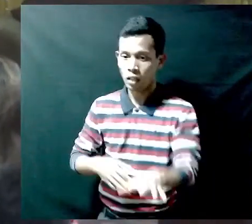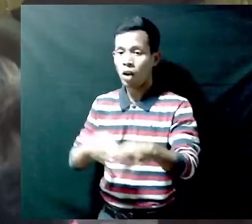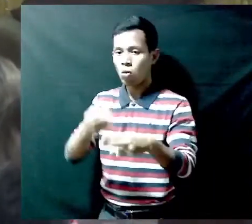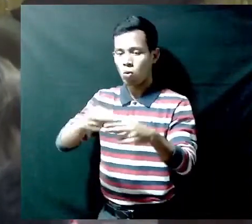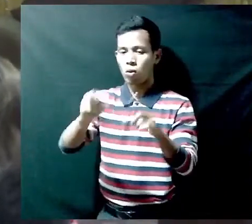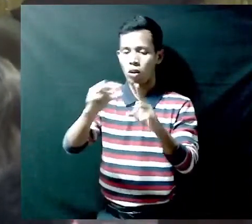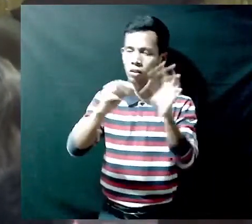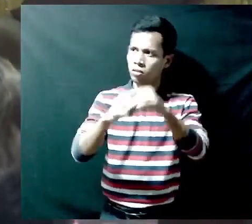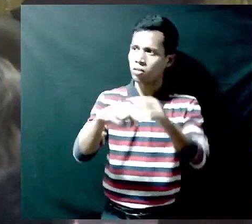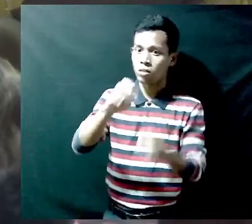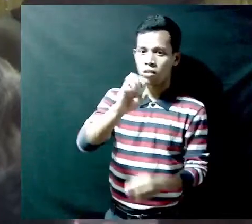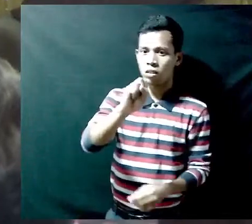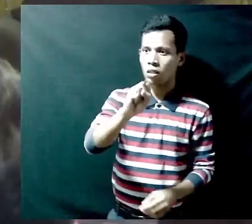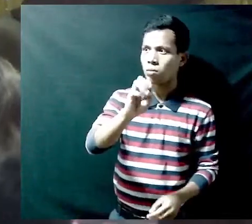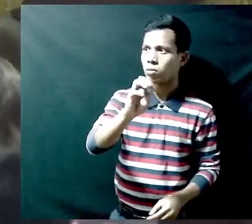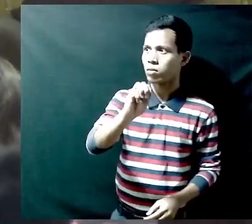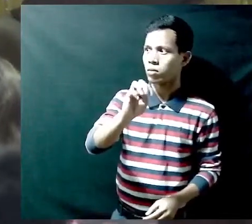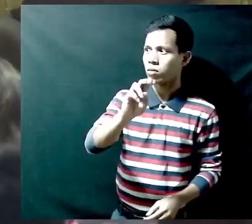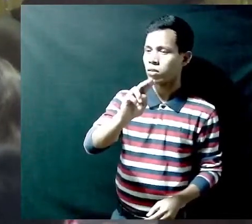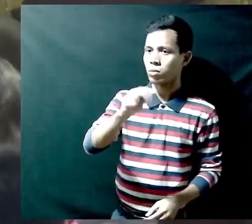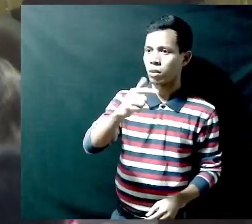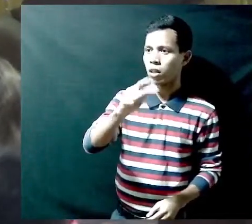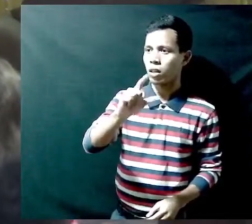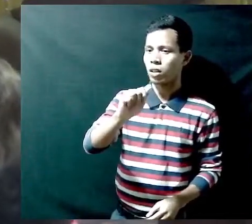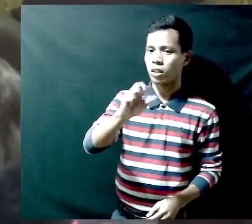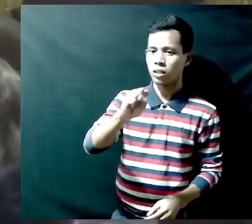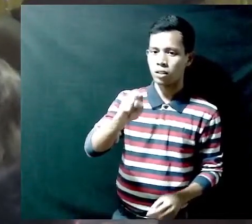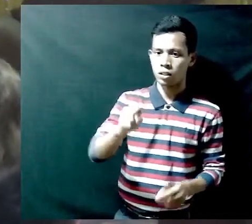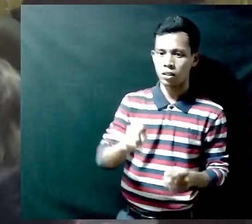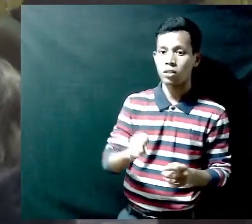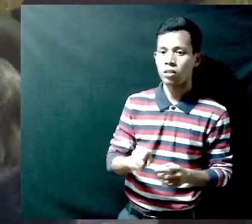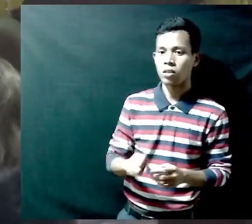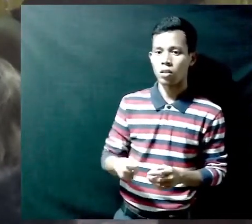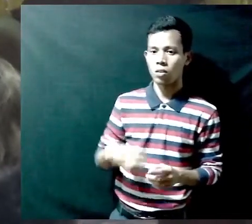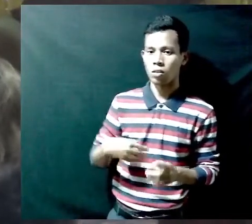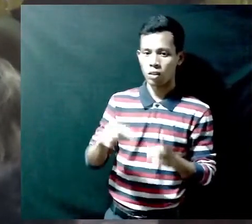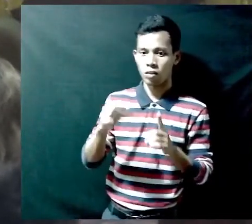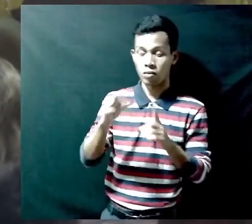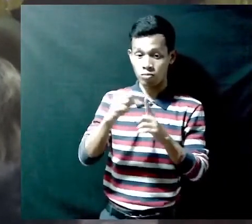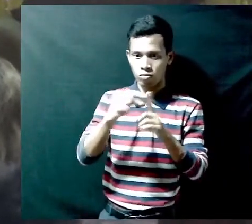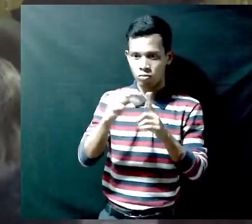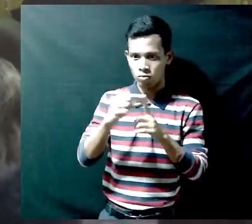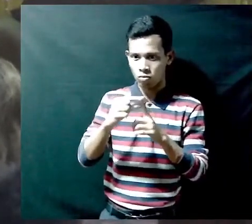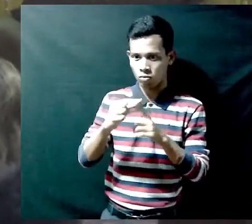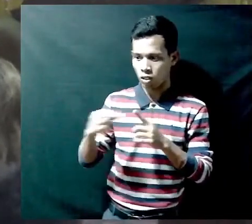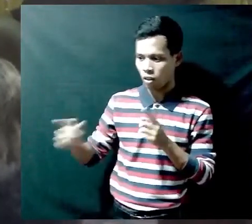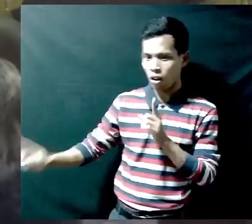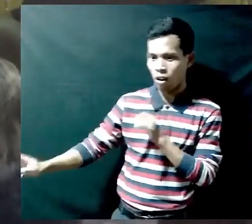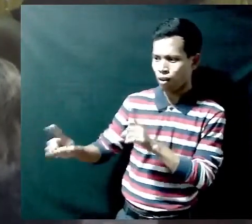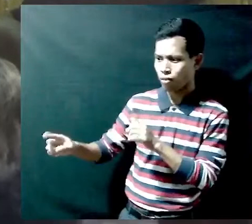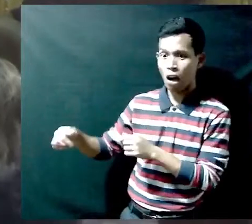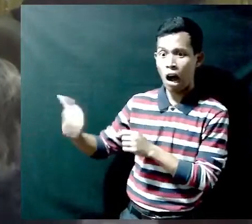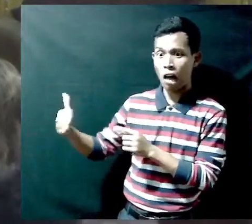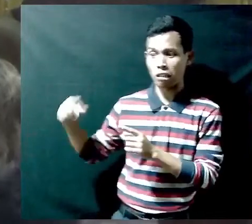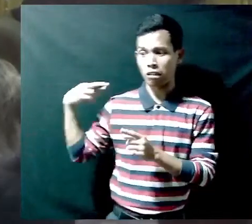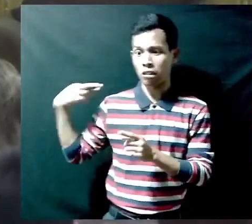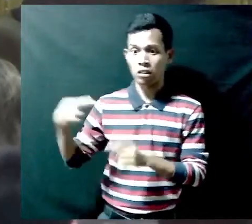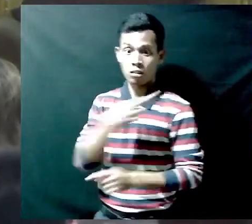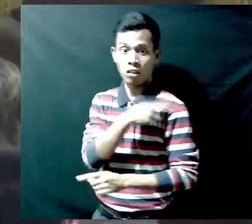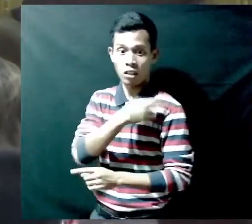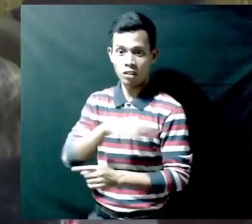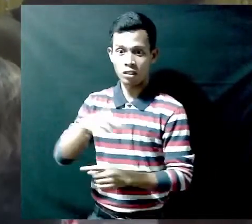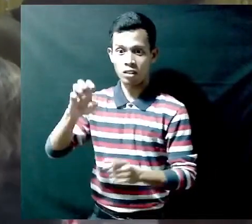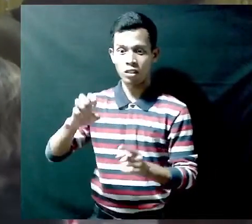Smuglas. Doon sa last praise niya, ng laban niya doon sa iglesia ni Kristo. Oh, may kalaban sa iglesia ni Kristo, rap battle eh. Bangamat